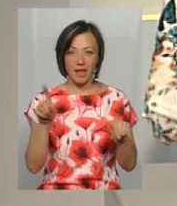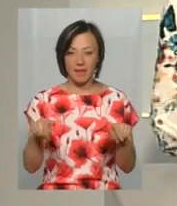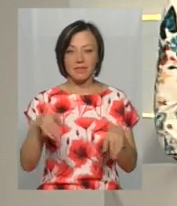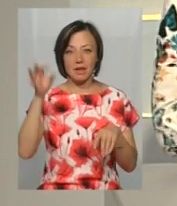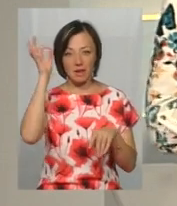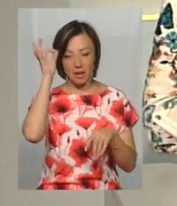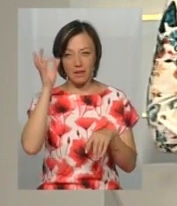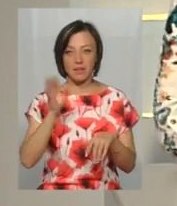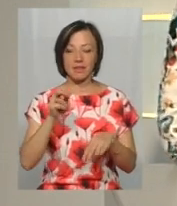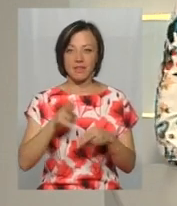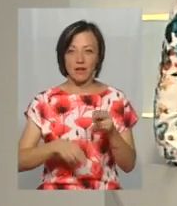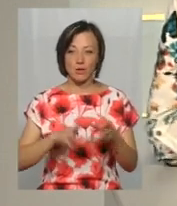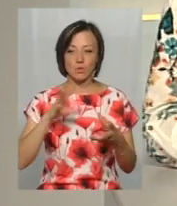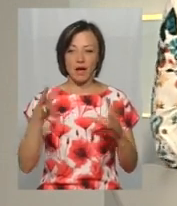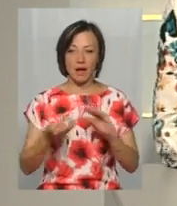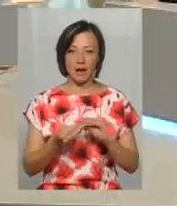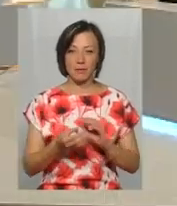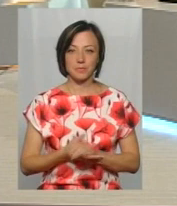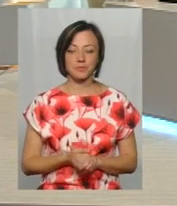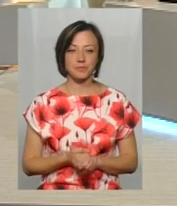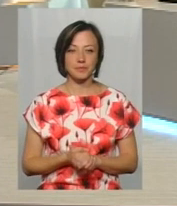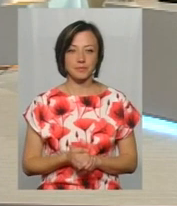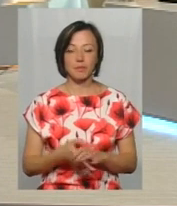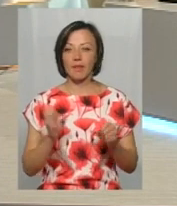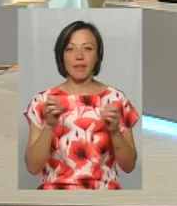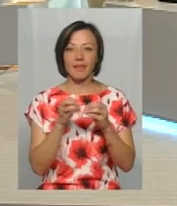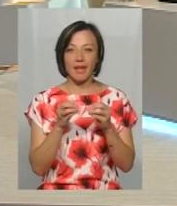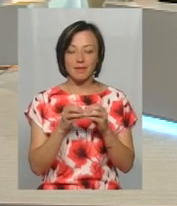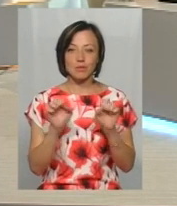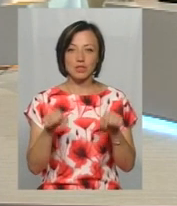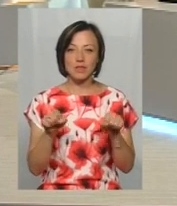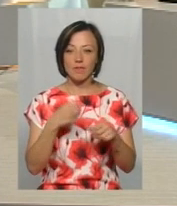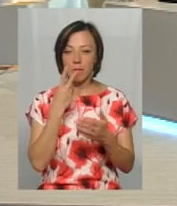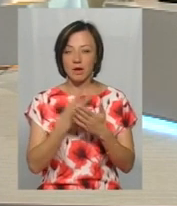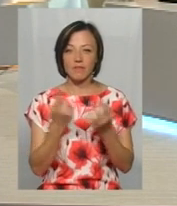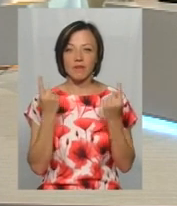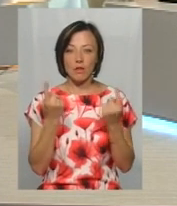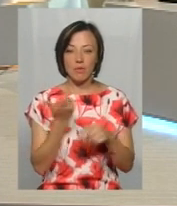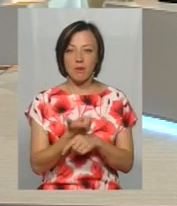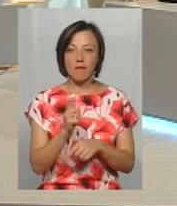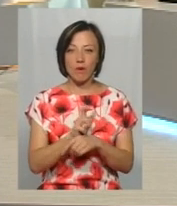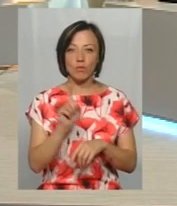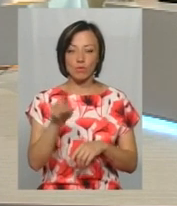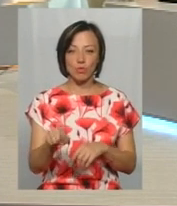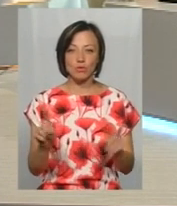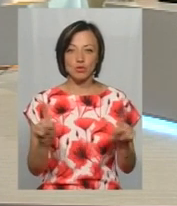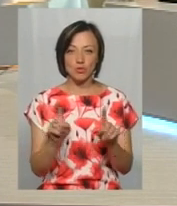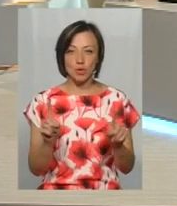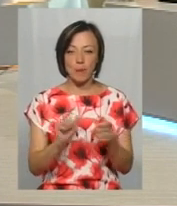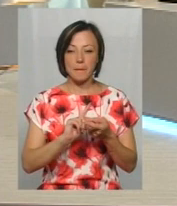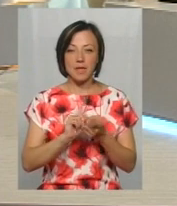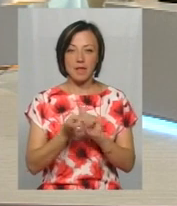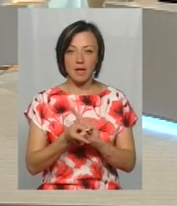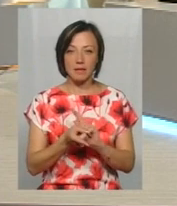вже згадали, давайте на завершення узагальнимо. Можливо, не 10. Я взагалі бачу велику перевагу в тому, що